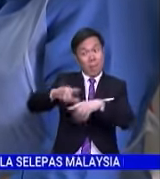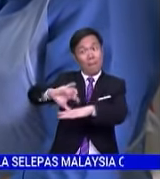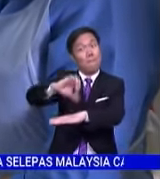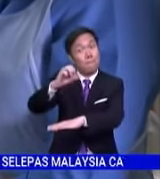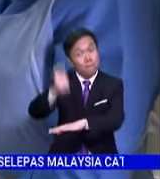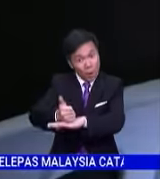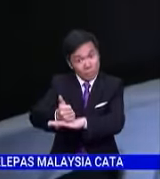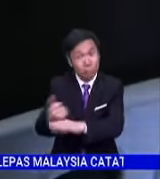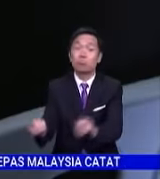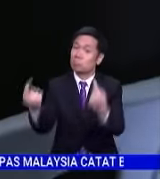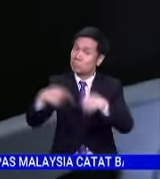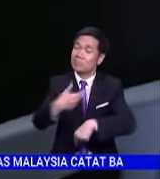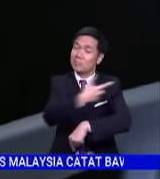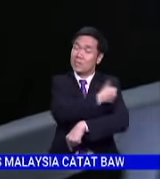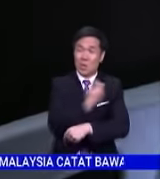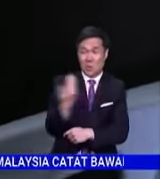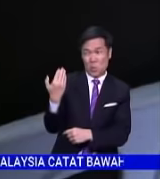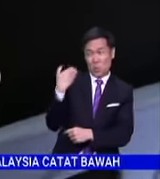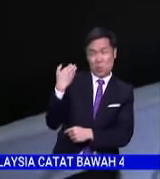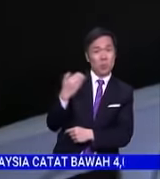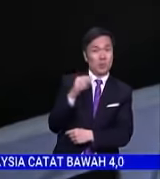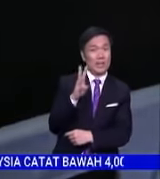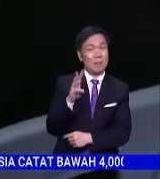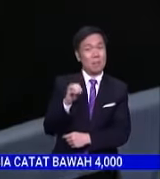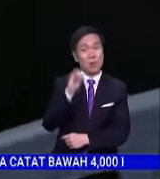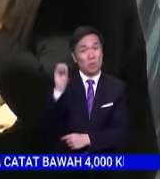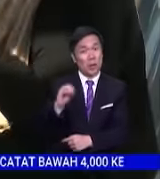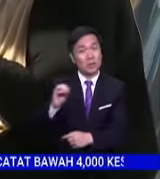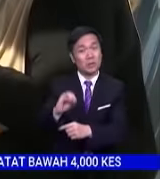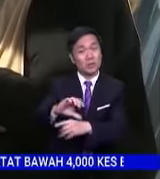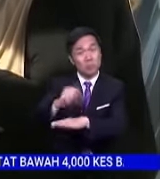PPV ditetapkan berbanding 60% sebelum ini.